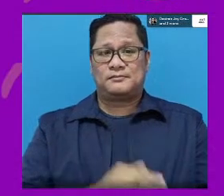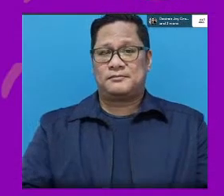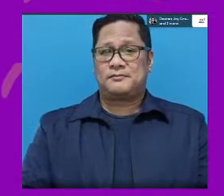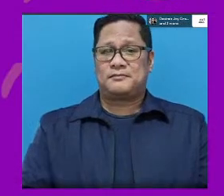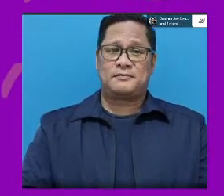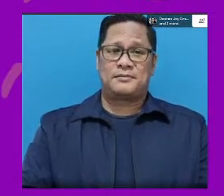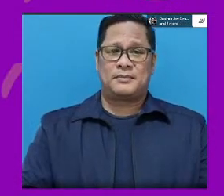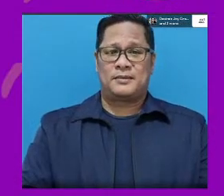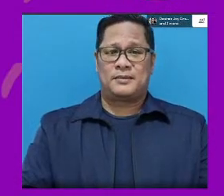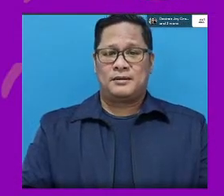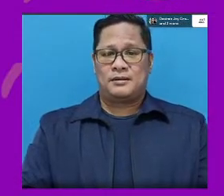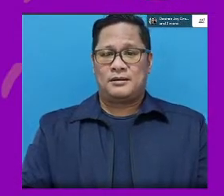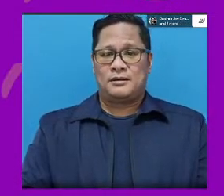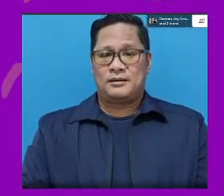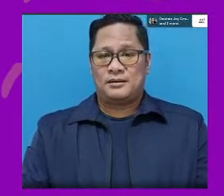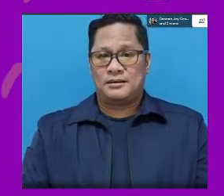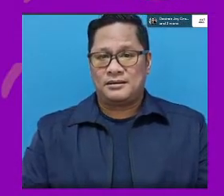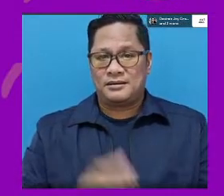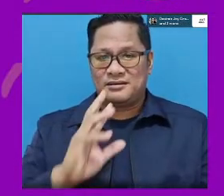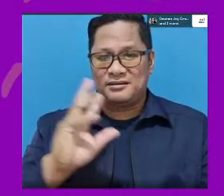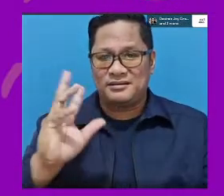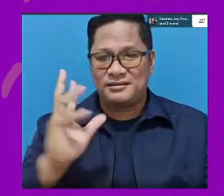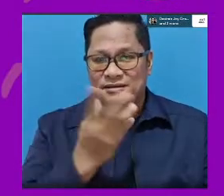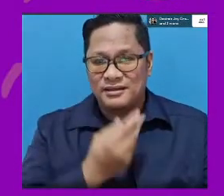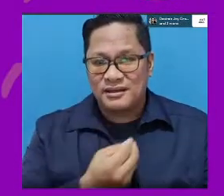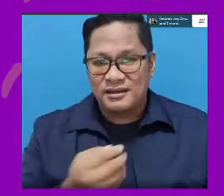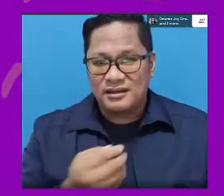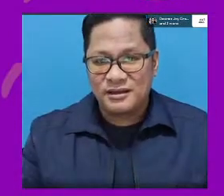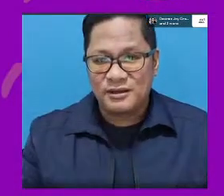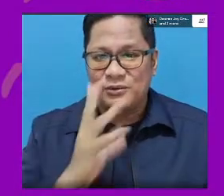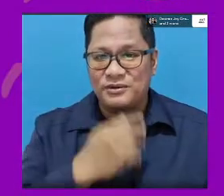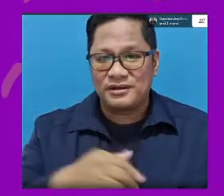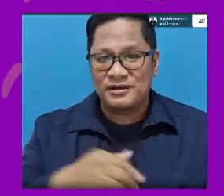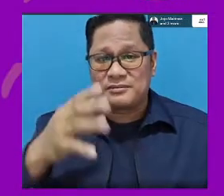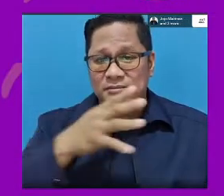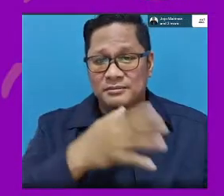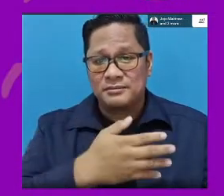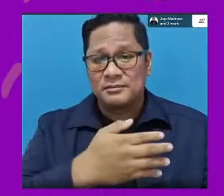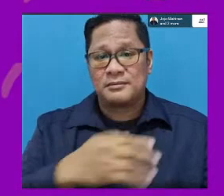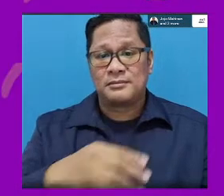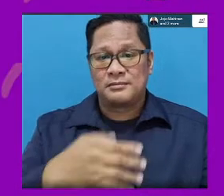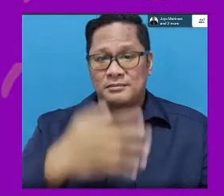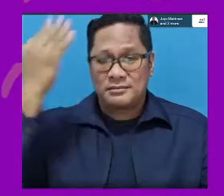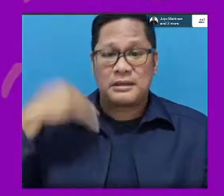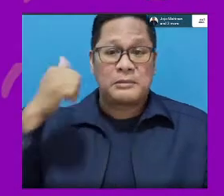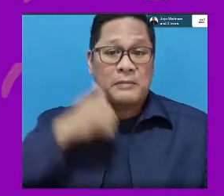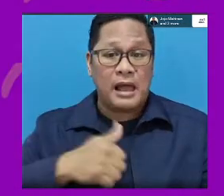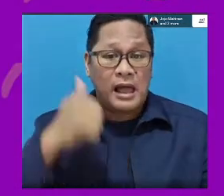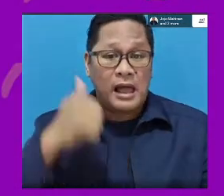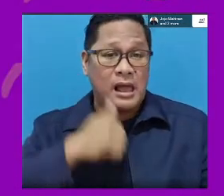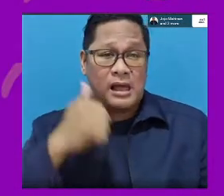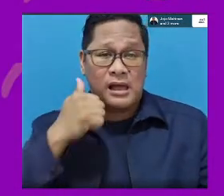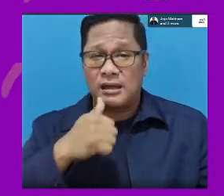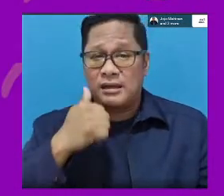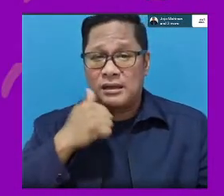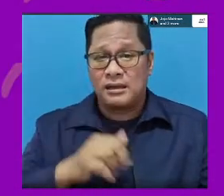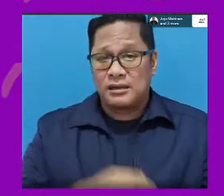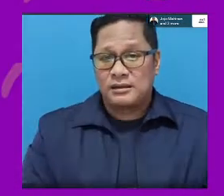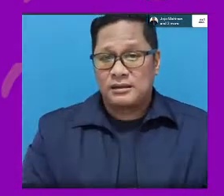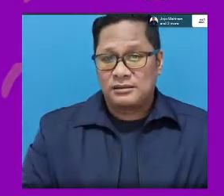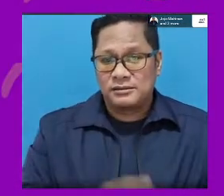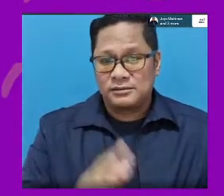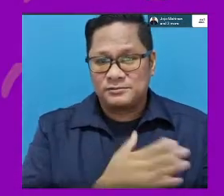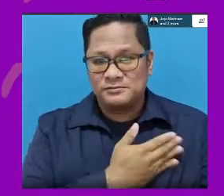Kayo bang mga Maria Clara, mga huli at mga sisa, na di